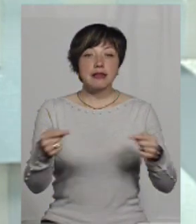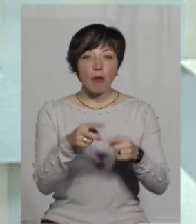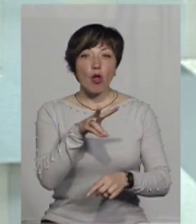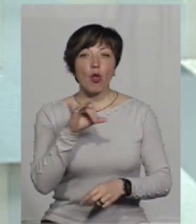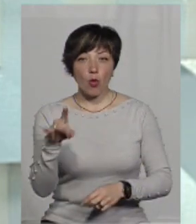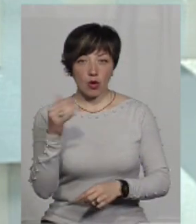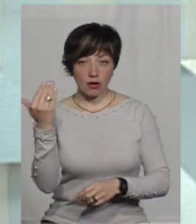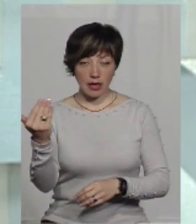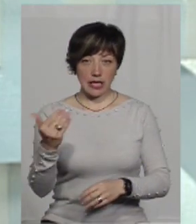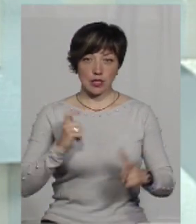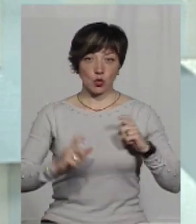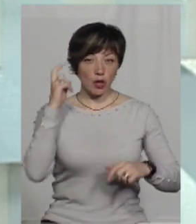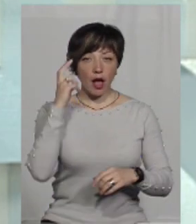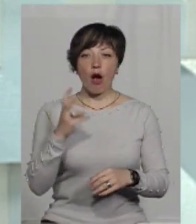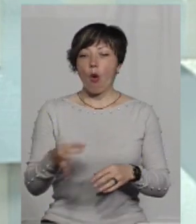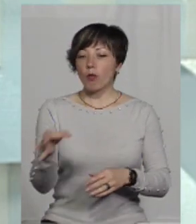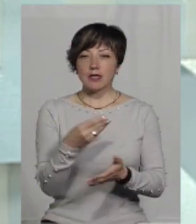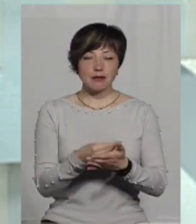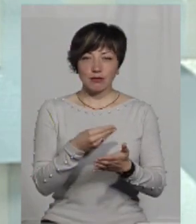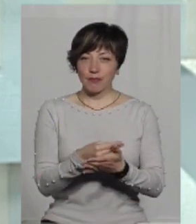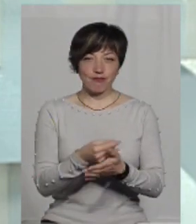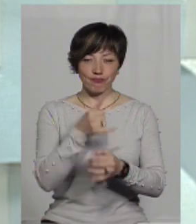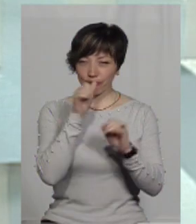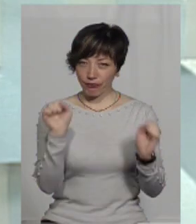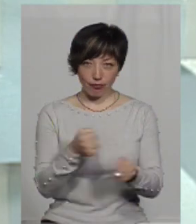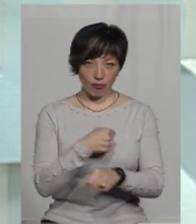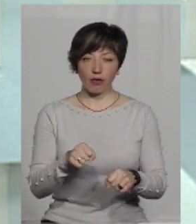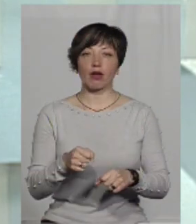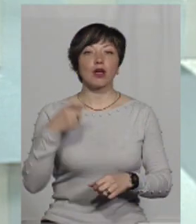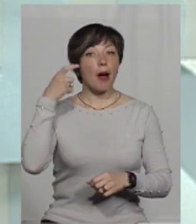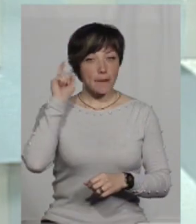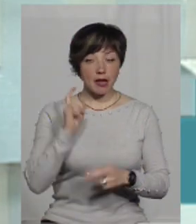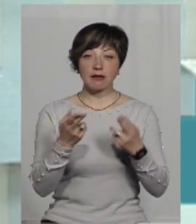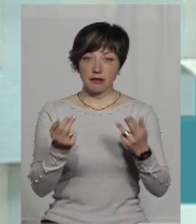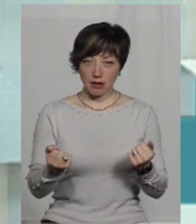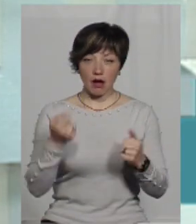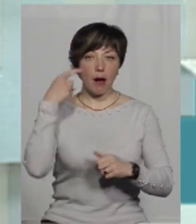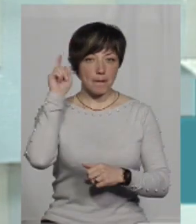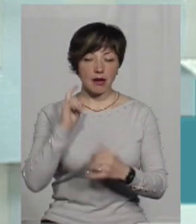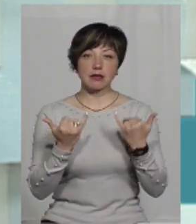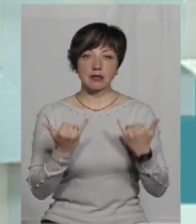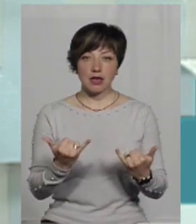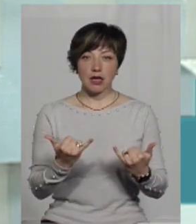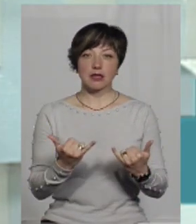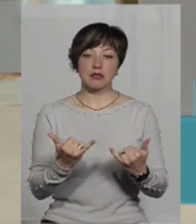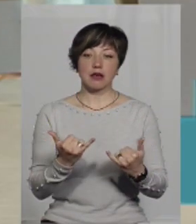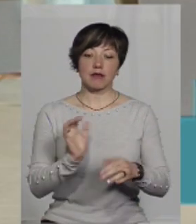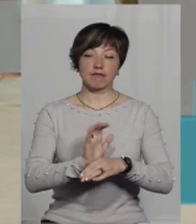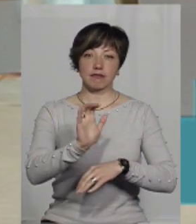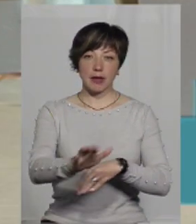Лор-інститут. Обласні бюджети не тягнуть ці. Слухові апарати, так, слухові апарати зараз спущено